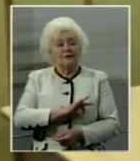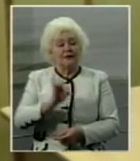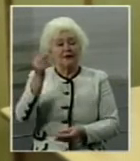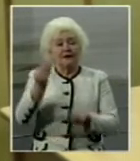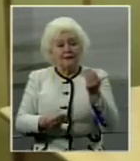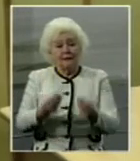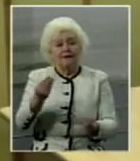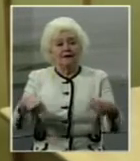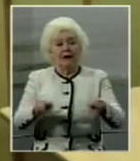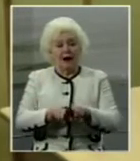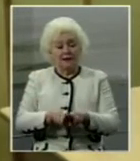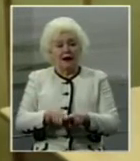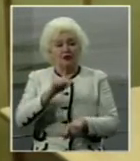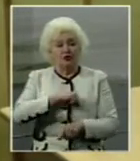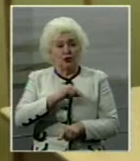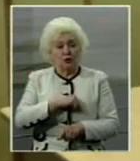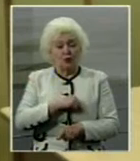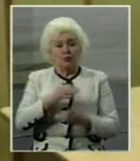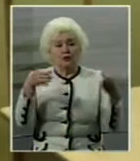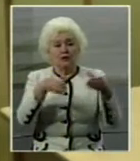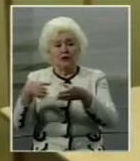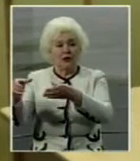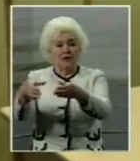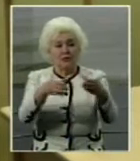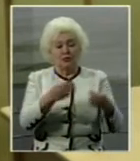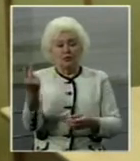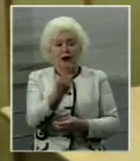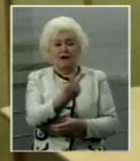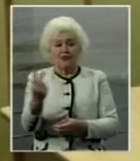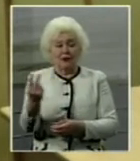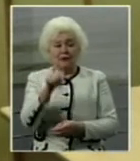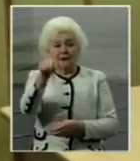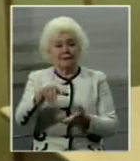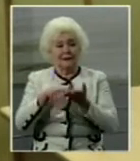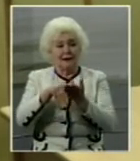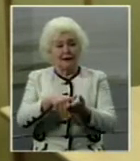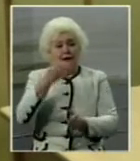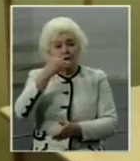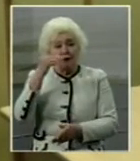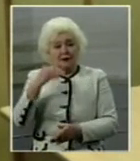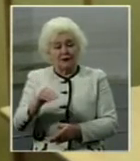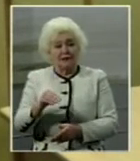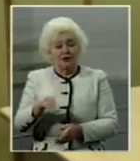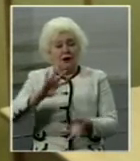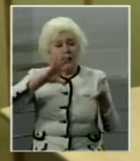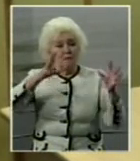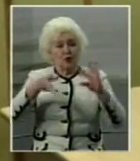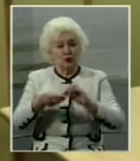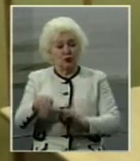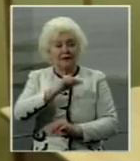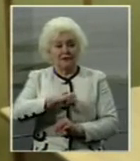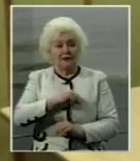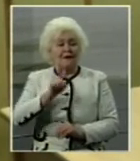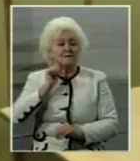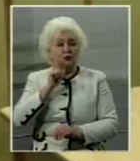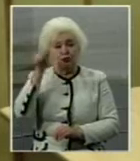ігри, а також роботу в групах, в парах. І це сприяє покращенню продуктивності роботи